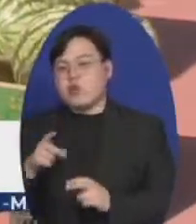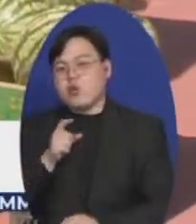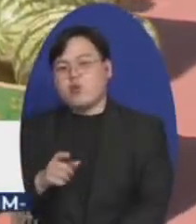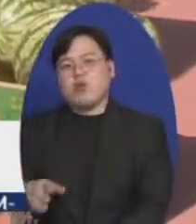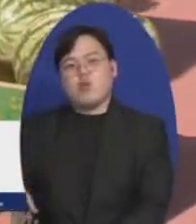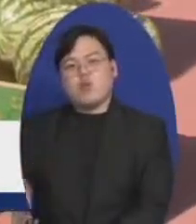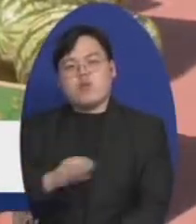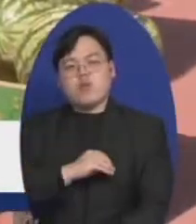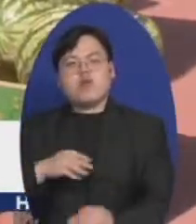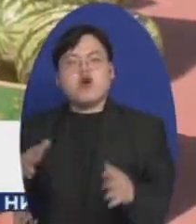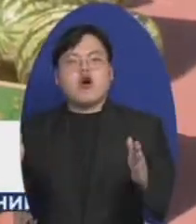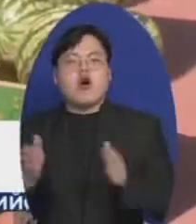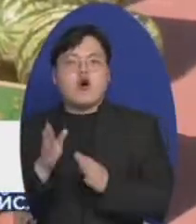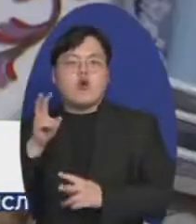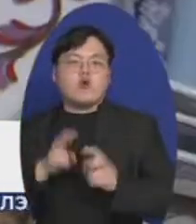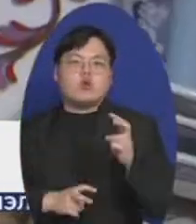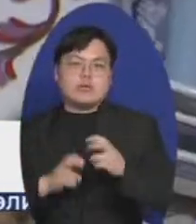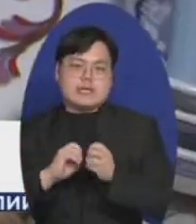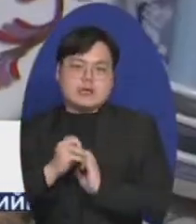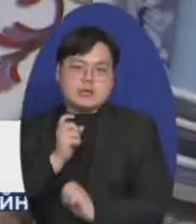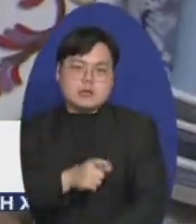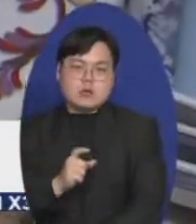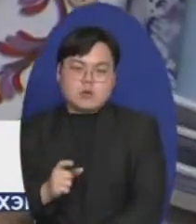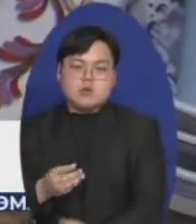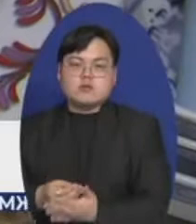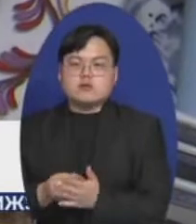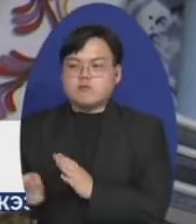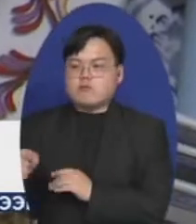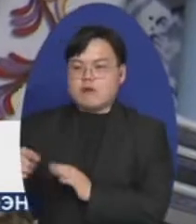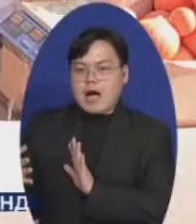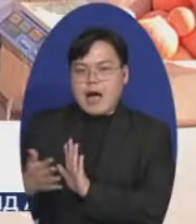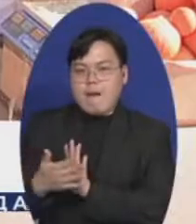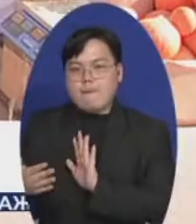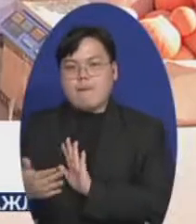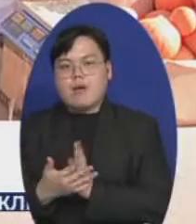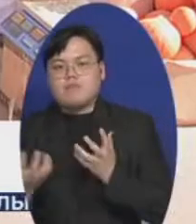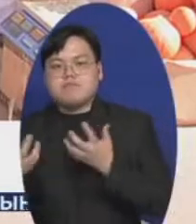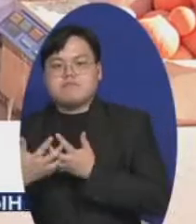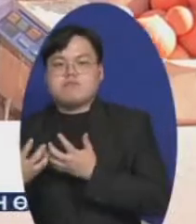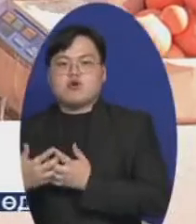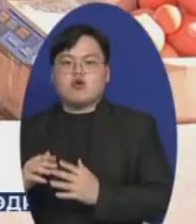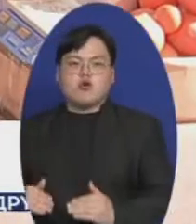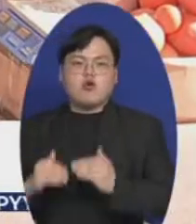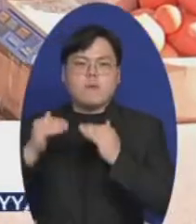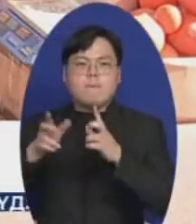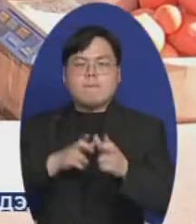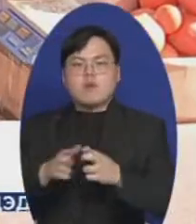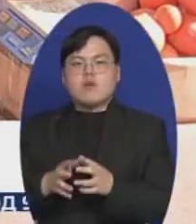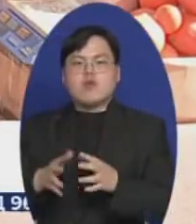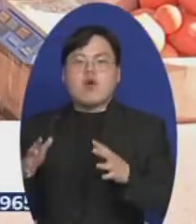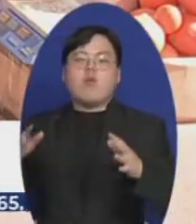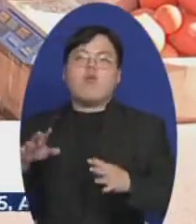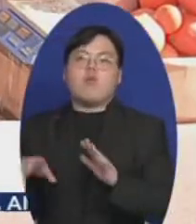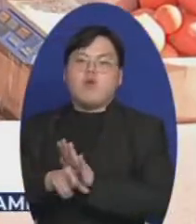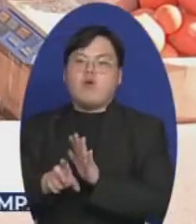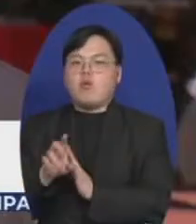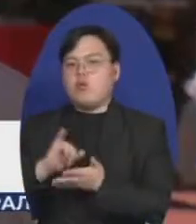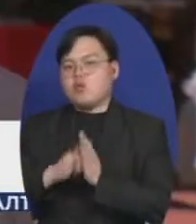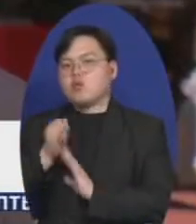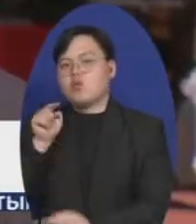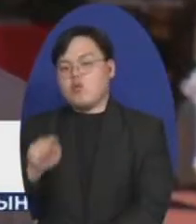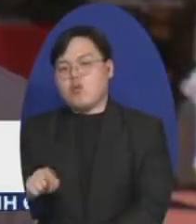үйлдвэрлэгчдийн дийлэнх нь жижиг дунд үйлдвэрлэл эрхлэгчд байна. Тэд BBT-гээ хамтарч хөгжих хамтдаа бизнесээ өргөжүүлэх боломж нь энд бүрдэж